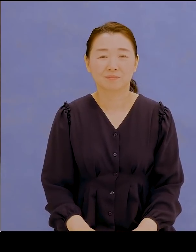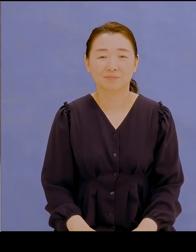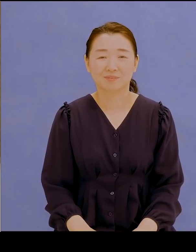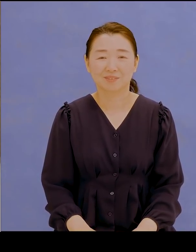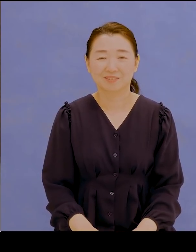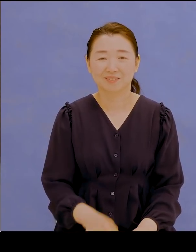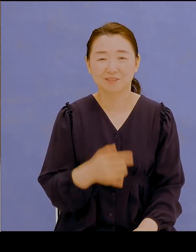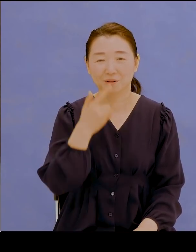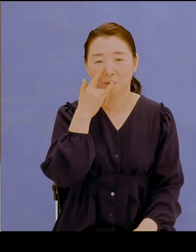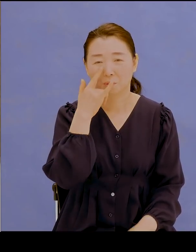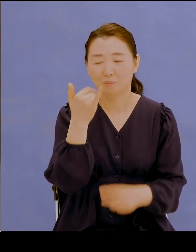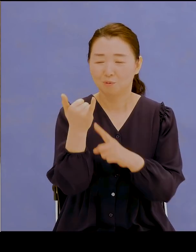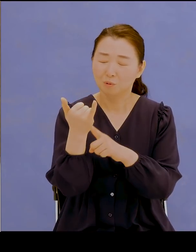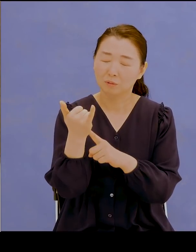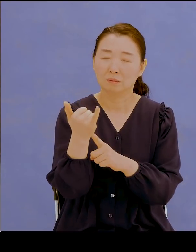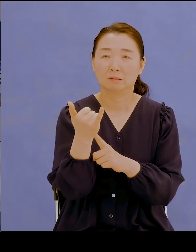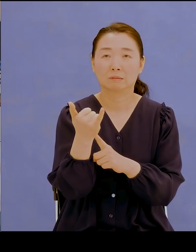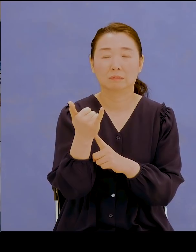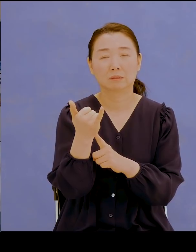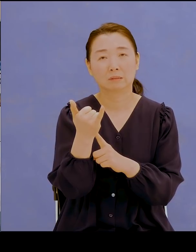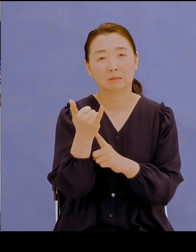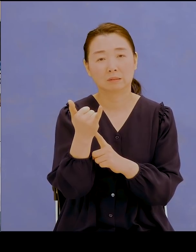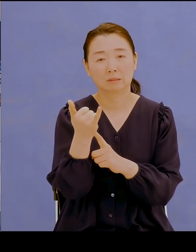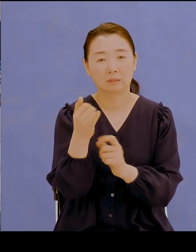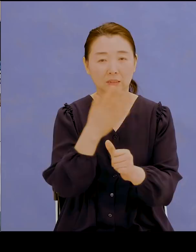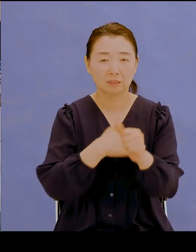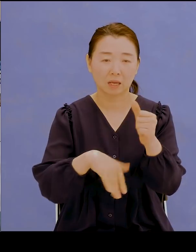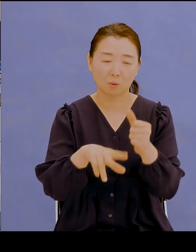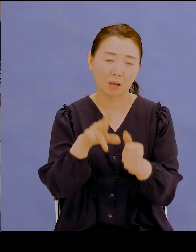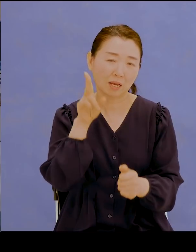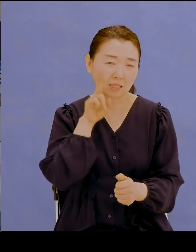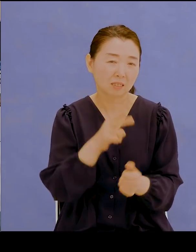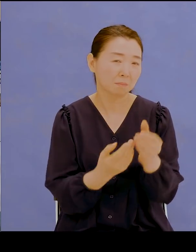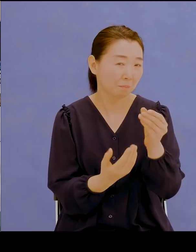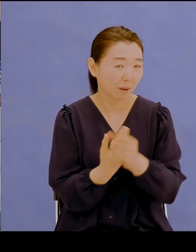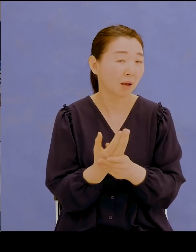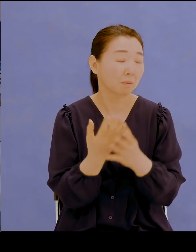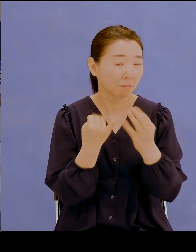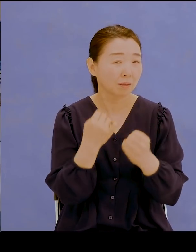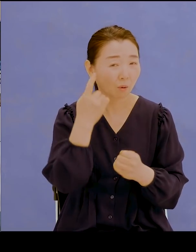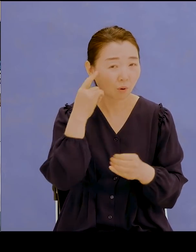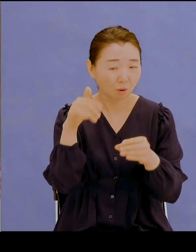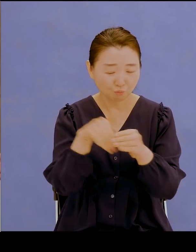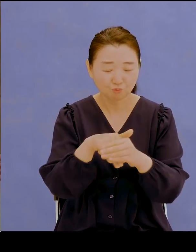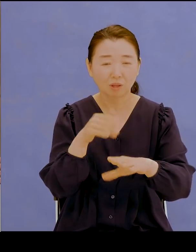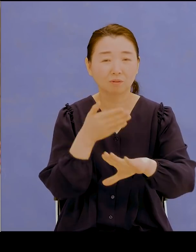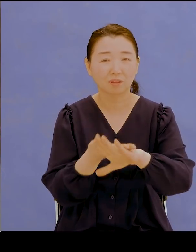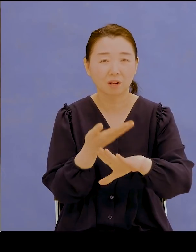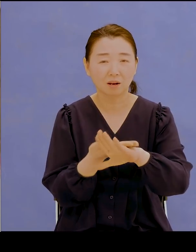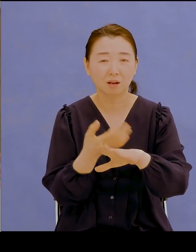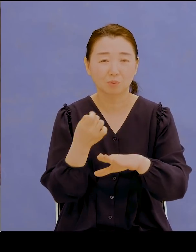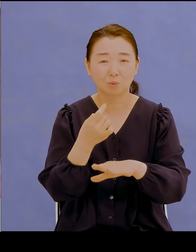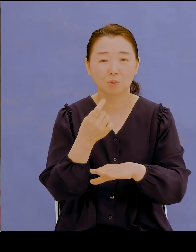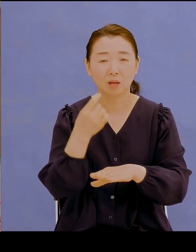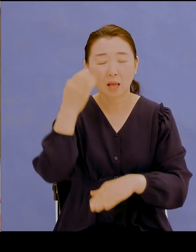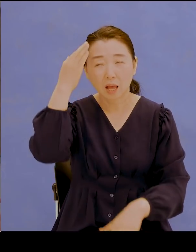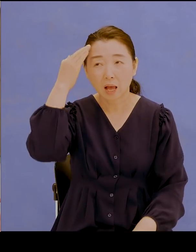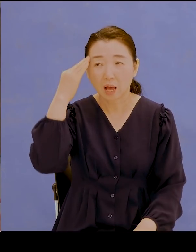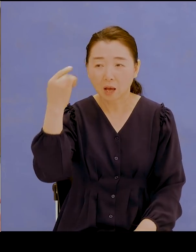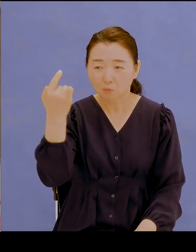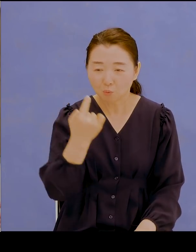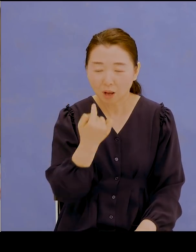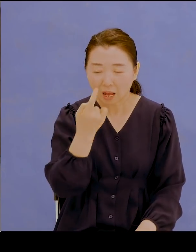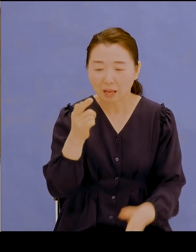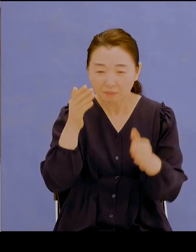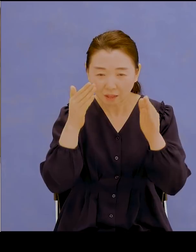근데 그 부모들이 진짜 심각할 때가 많았어요. 왜요? 그러니까 아무튼 문화도 없어서? 다르고 그렇죠. 여기에 이렇게 한 달 동안 같이 있어야 돼요.